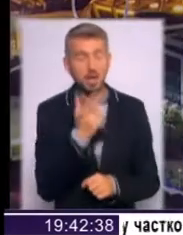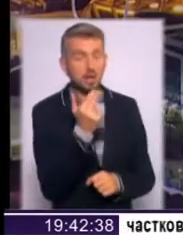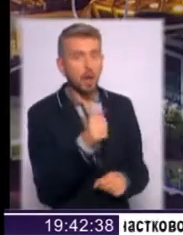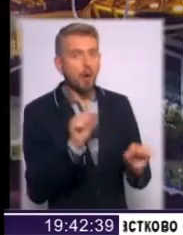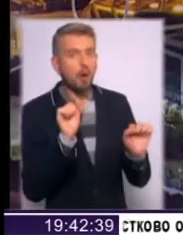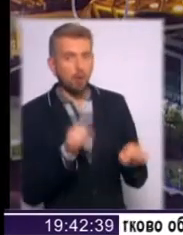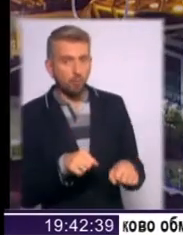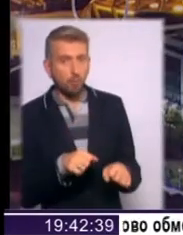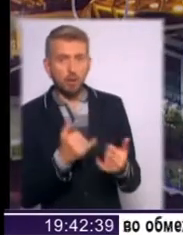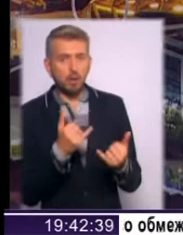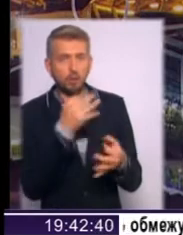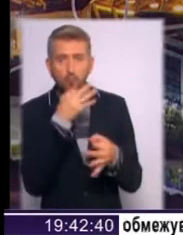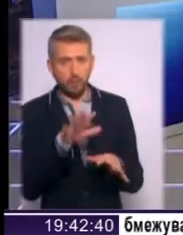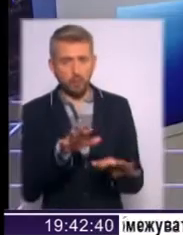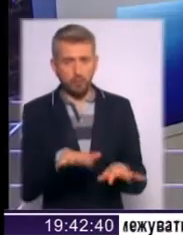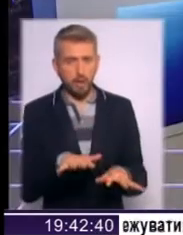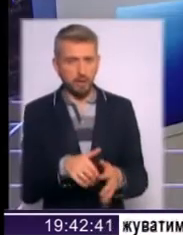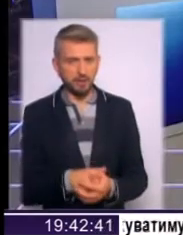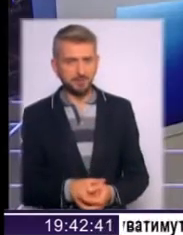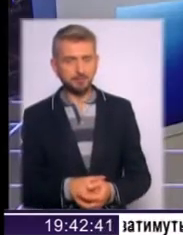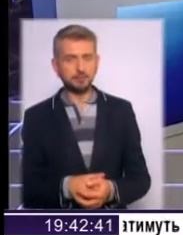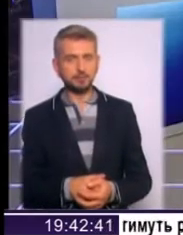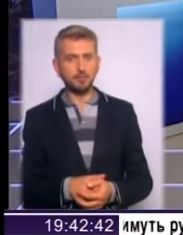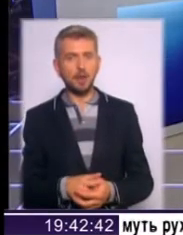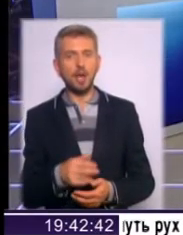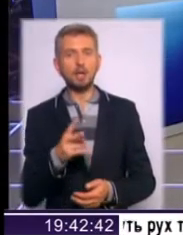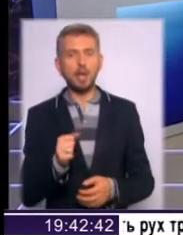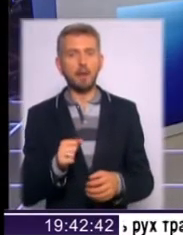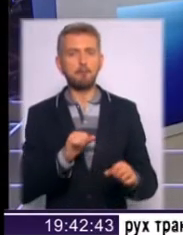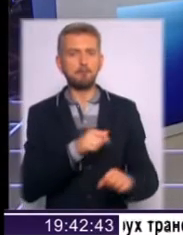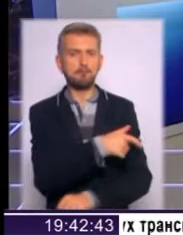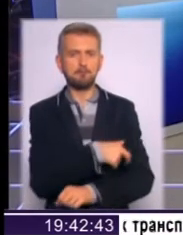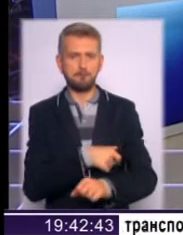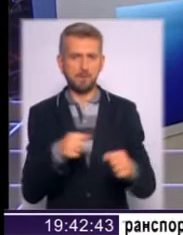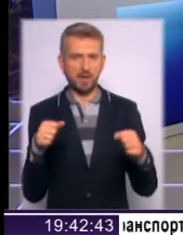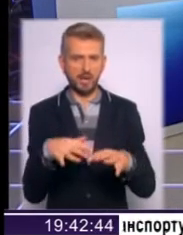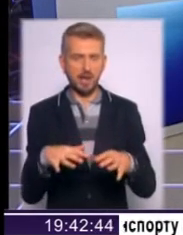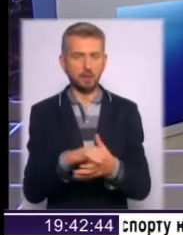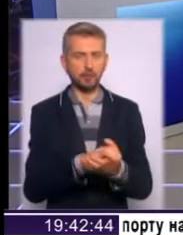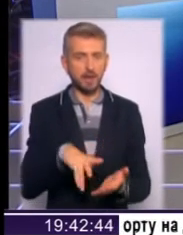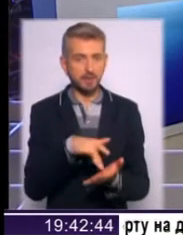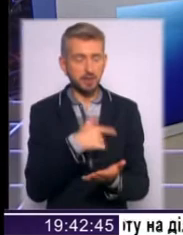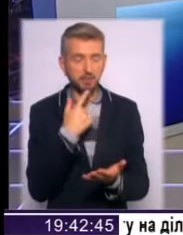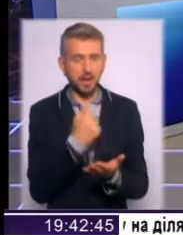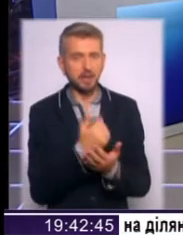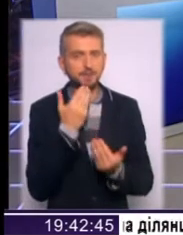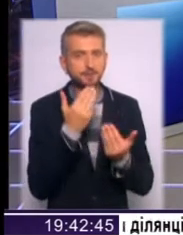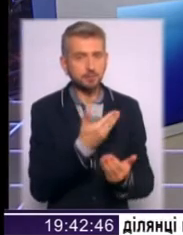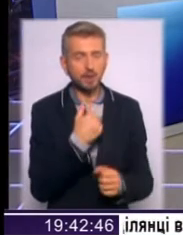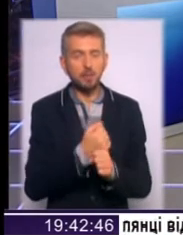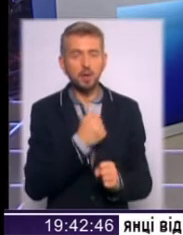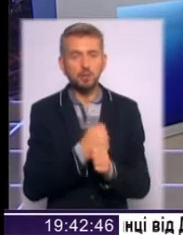може стрільнути зараз в будь-якому місті. Ми на правлінні Асоціації міст прийняли таке звернення, тому що ми працюємо над державною